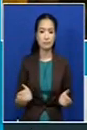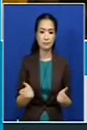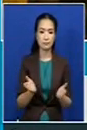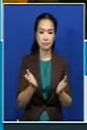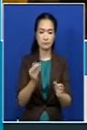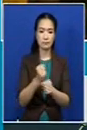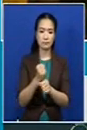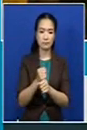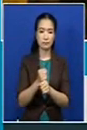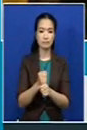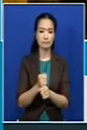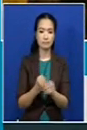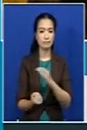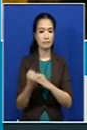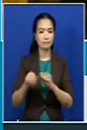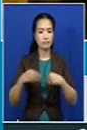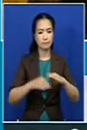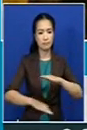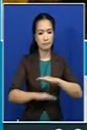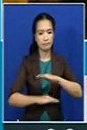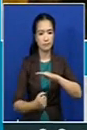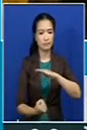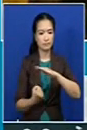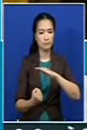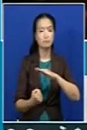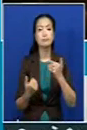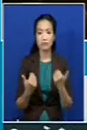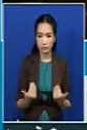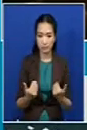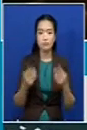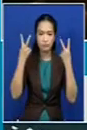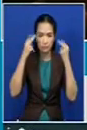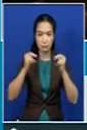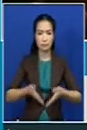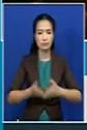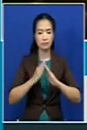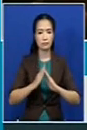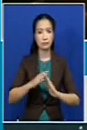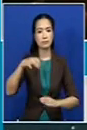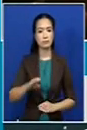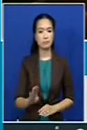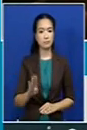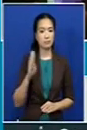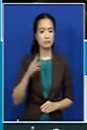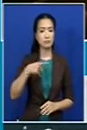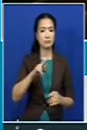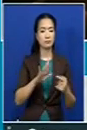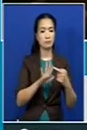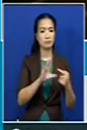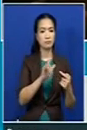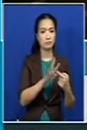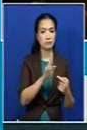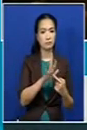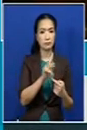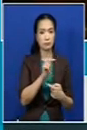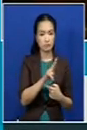คลื่อนโดยไปสร้างความแข็งแกร่งให้กับฐานรากแล้ววันนี้นายกก็บอกว่าที่ตั้งมาเป็นบริษัทประชารัฐรักสามัคคีอยาก